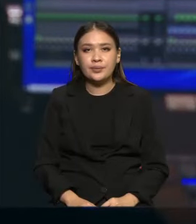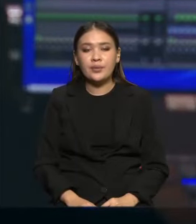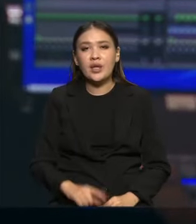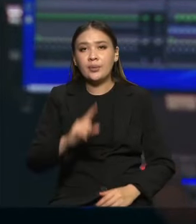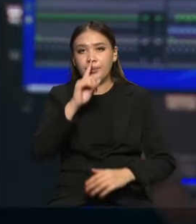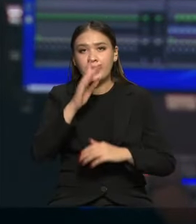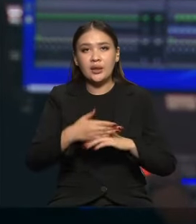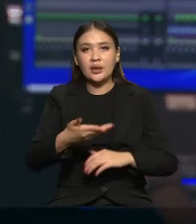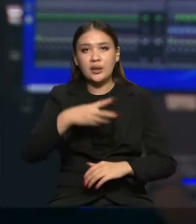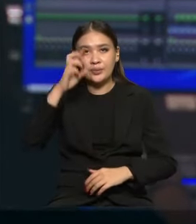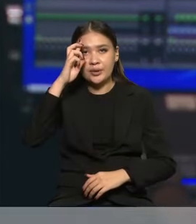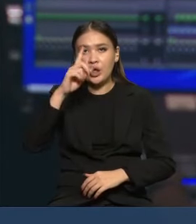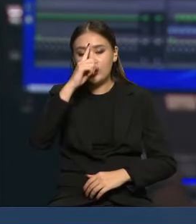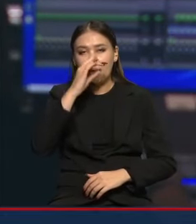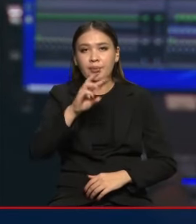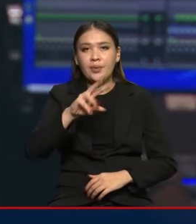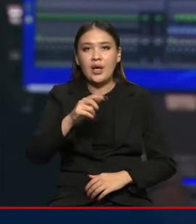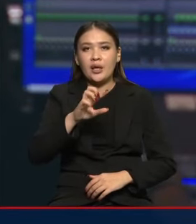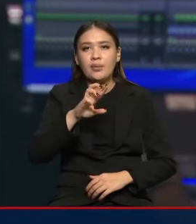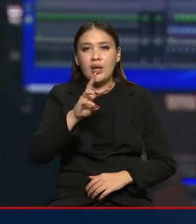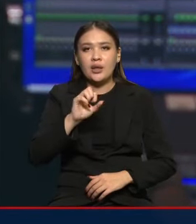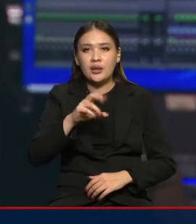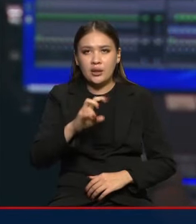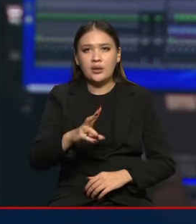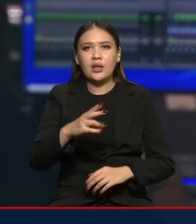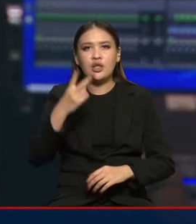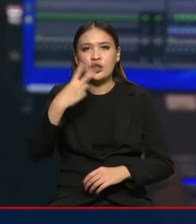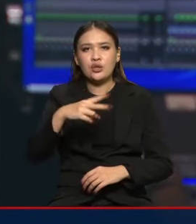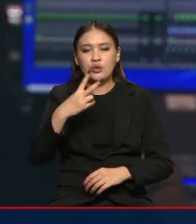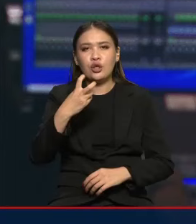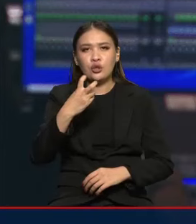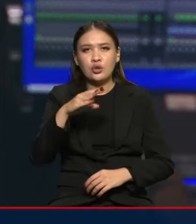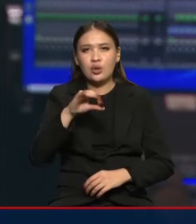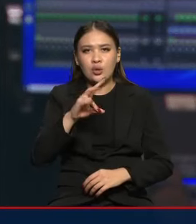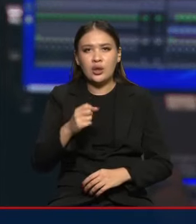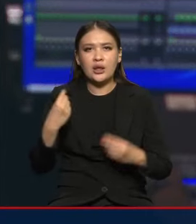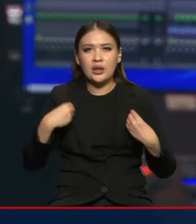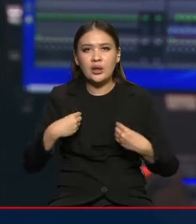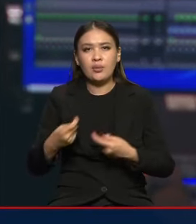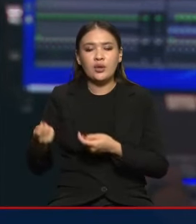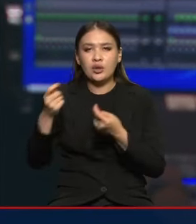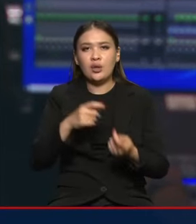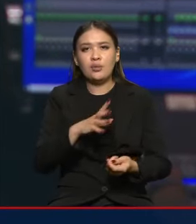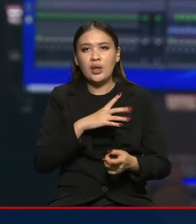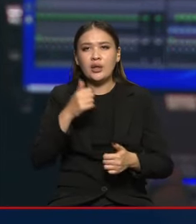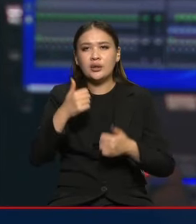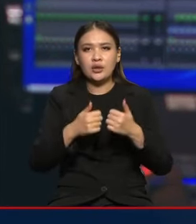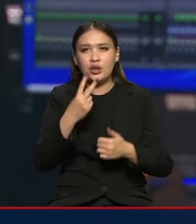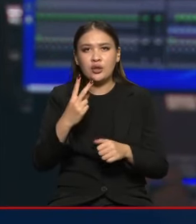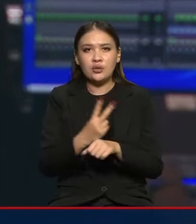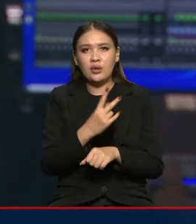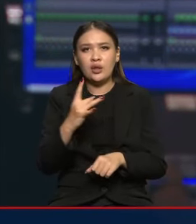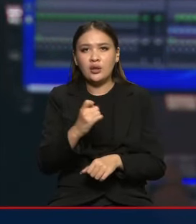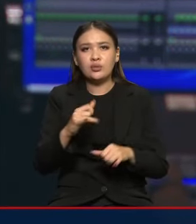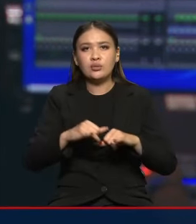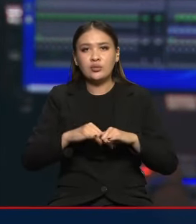Биыл елімізге Үндістан мен Мьянмадан 200 тоннадан астам киім-кешек әкелінген. Бұл былтырмен салыстырғанда 2,5 есе көп. Ал